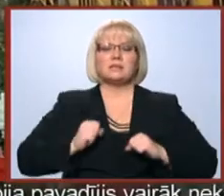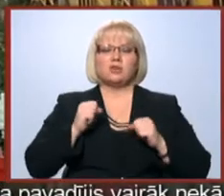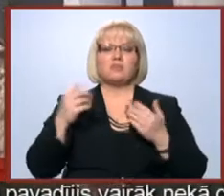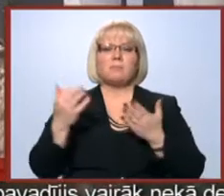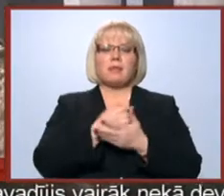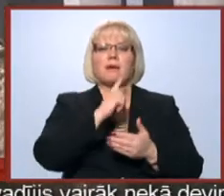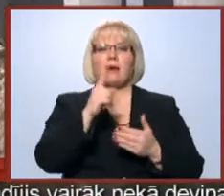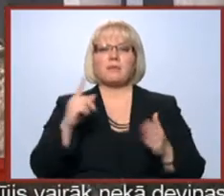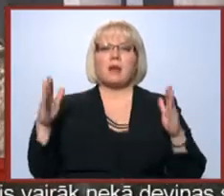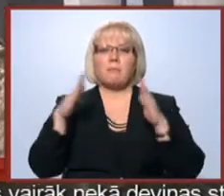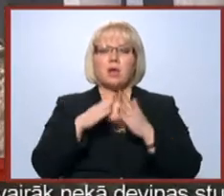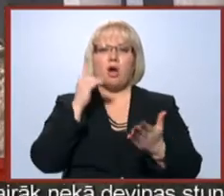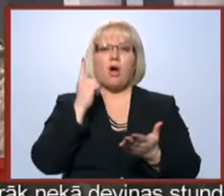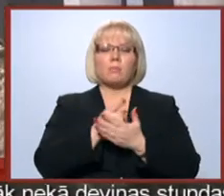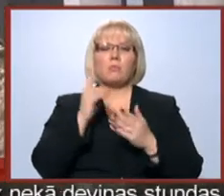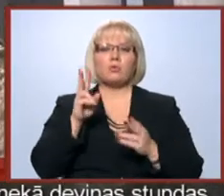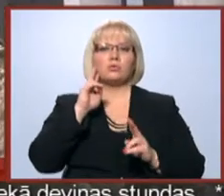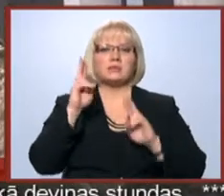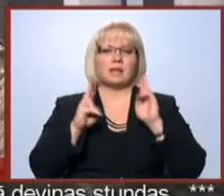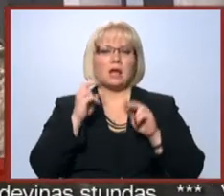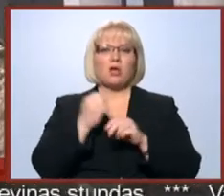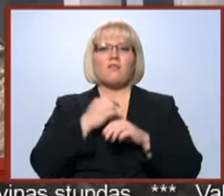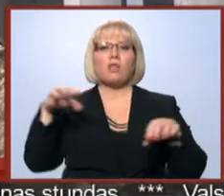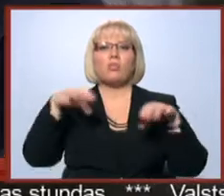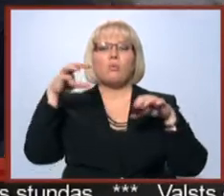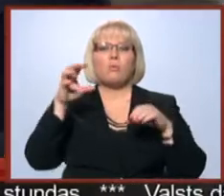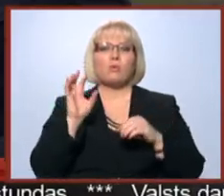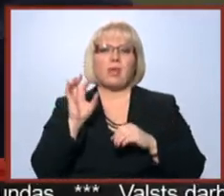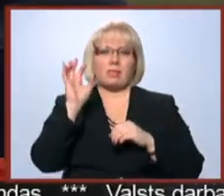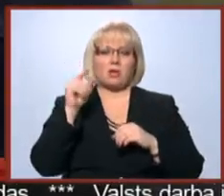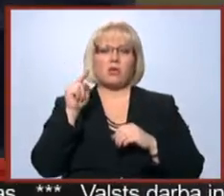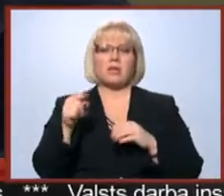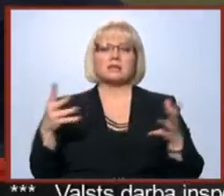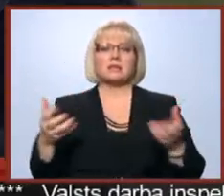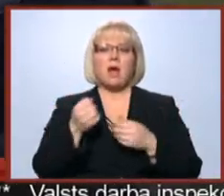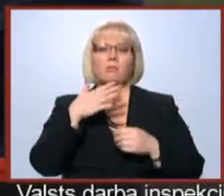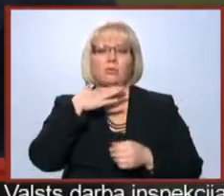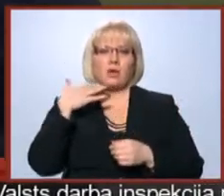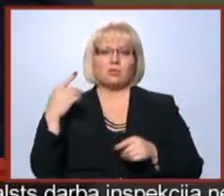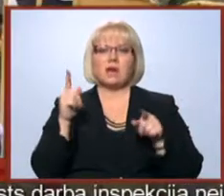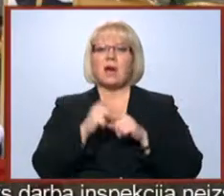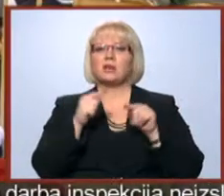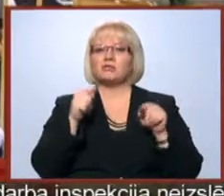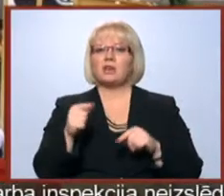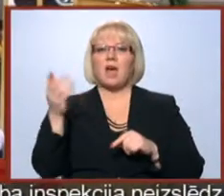lai katrā mājā obligāti būtu signalizācija, kaut vai dūmu detektori, jo tas paglābtu daudzus. Taču arī šie